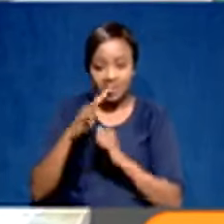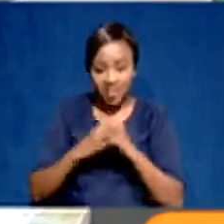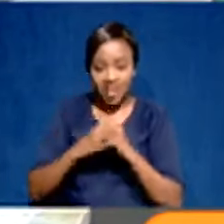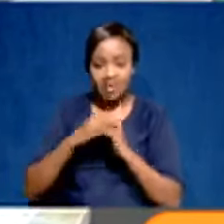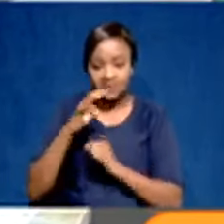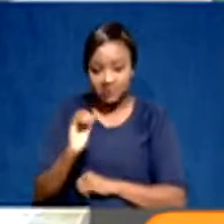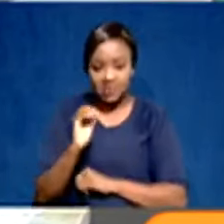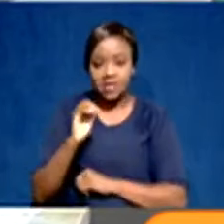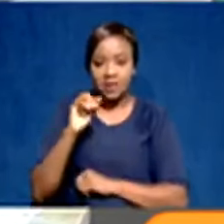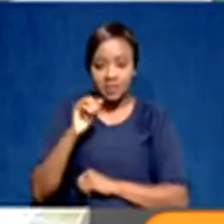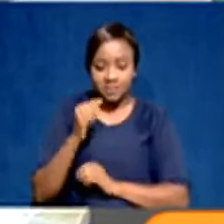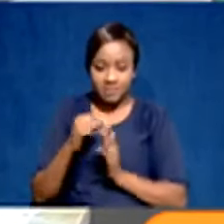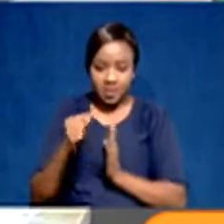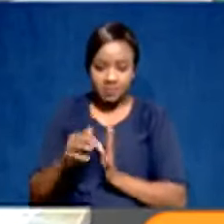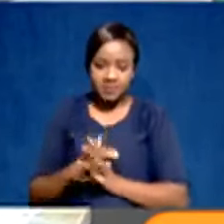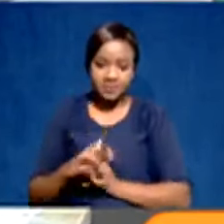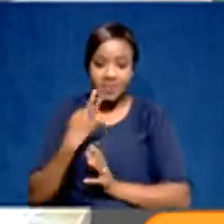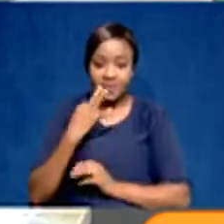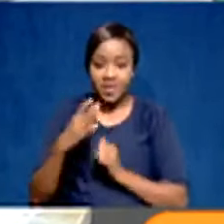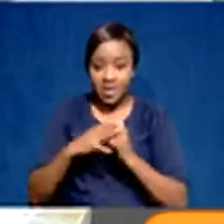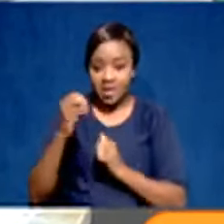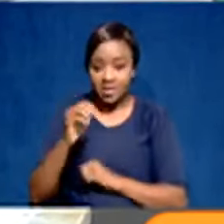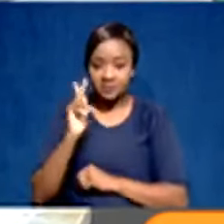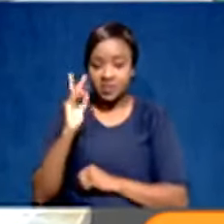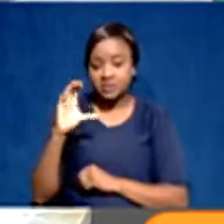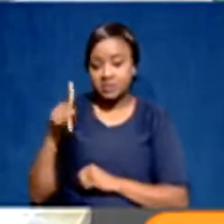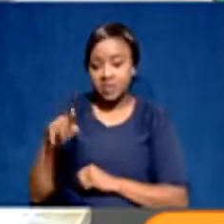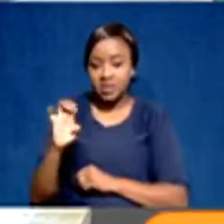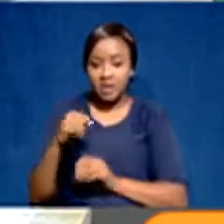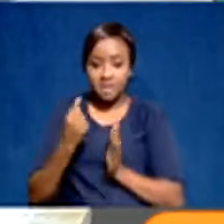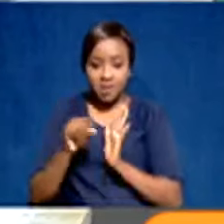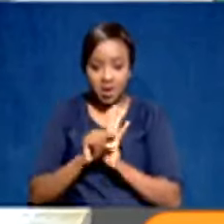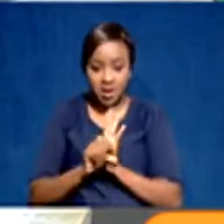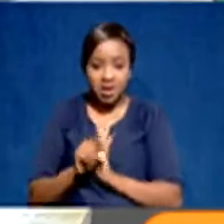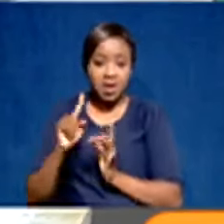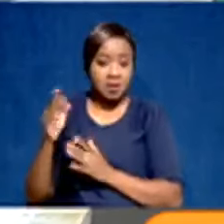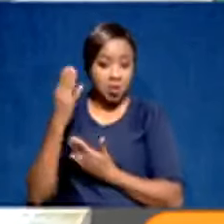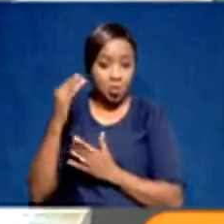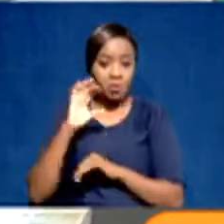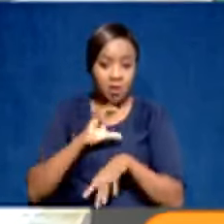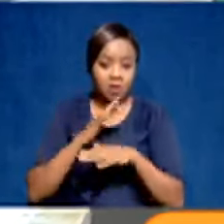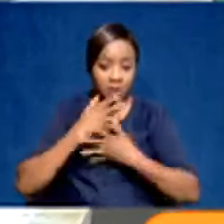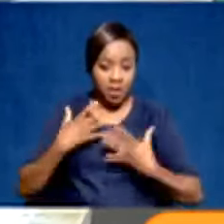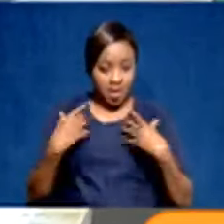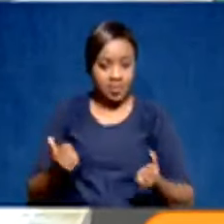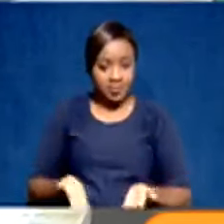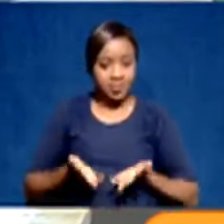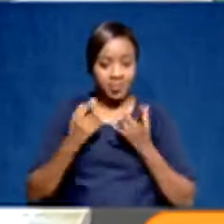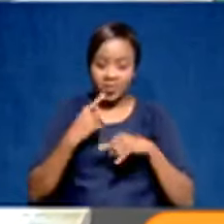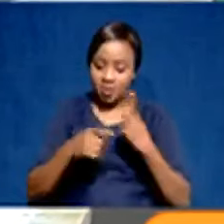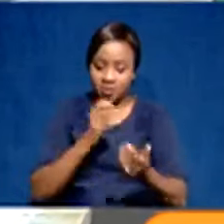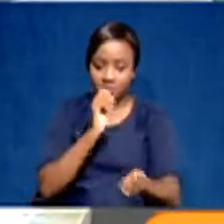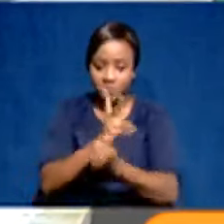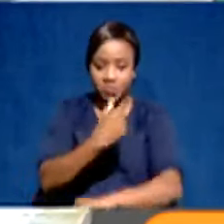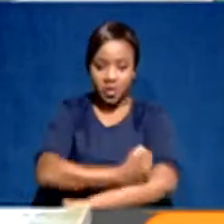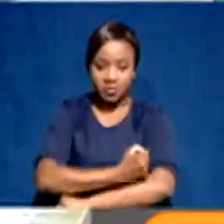alama 390 kwenye KCPE na ni matumaini yake kwamba atapata nafuu na aendelee na masomo yake. Crispin